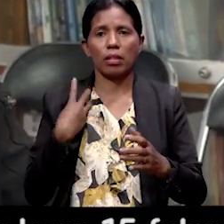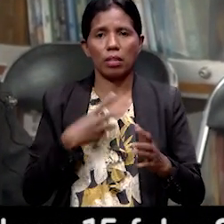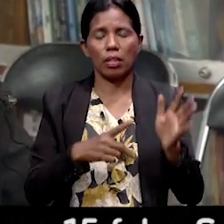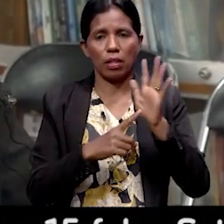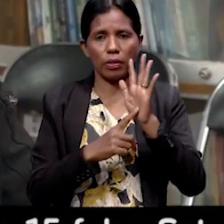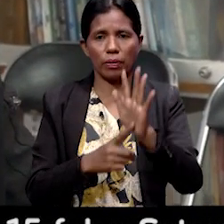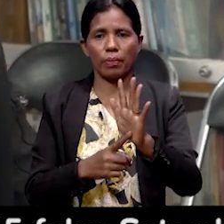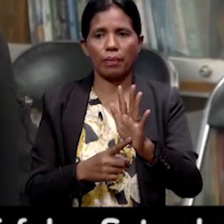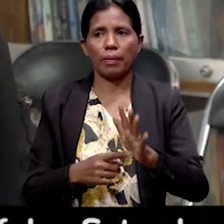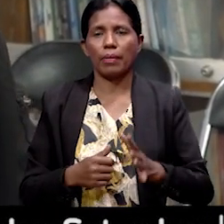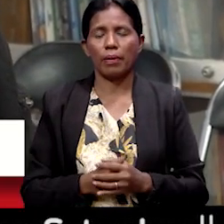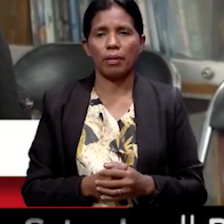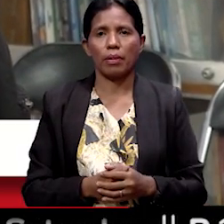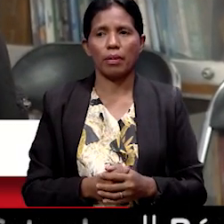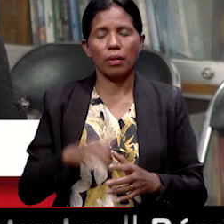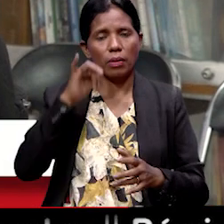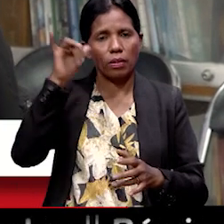los. Or sei ke